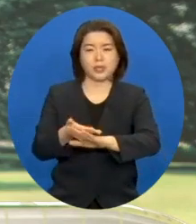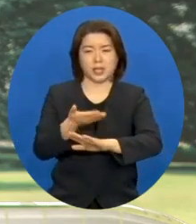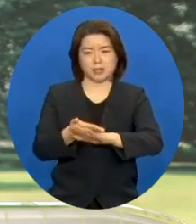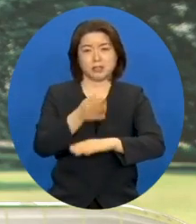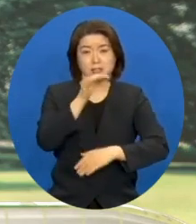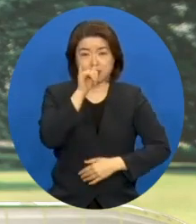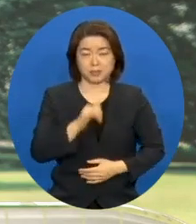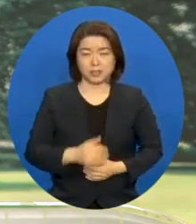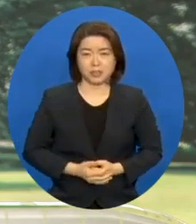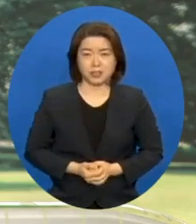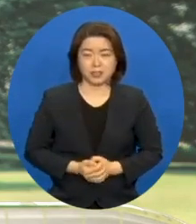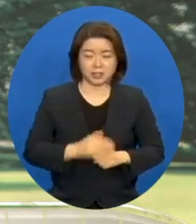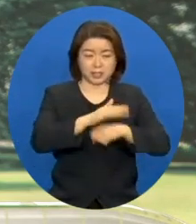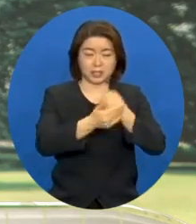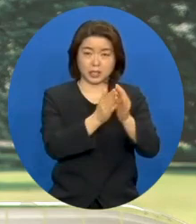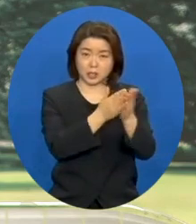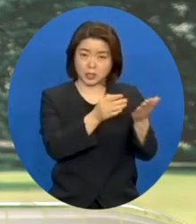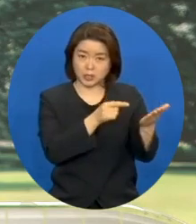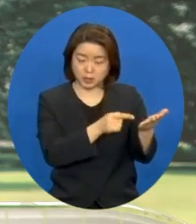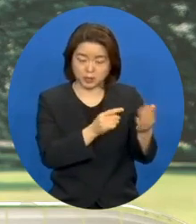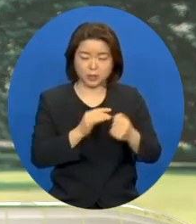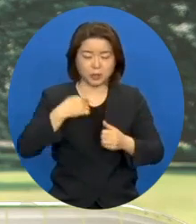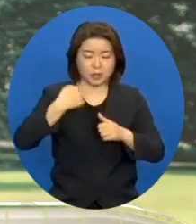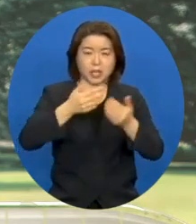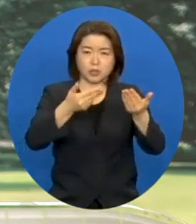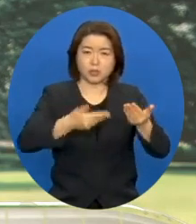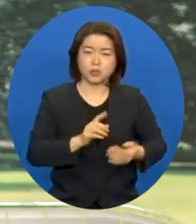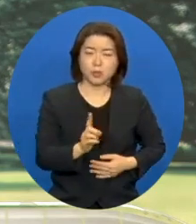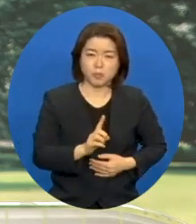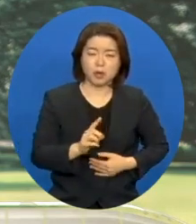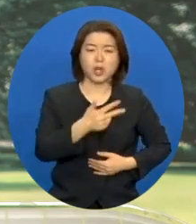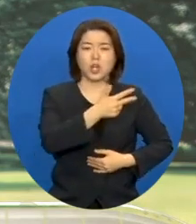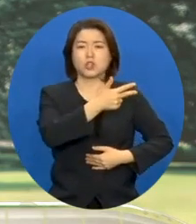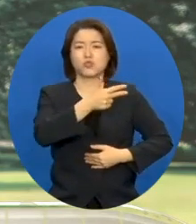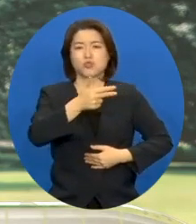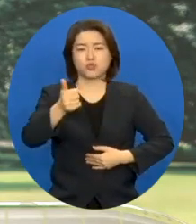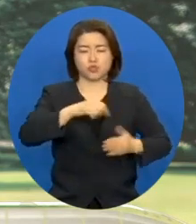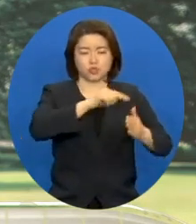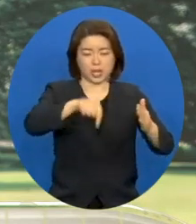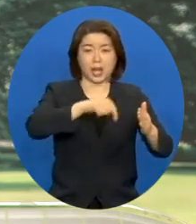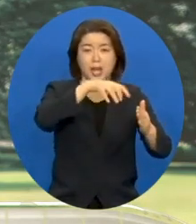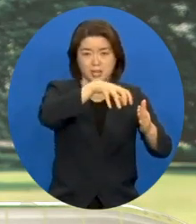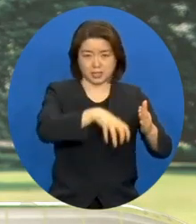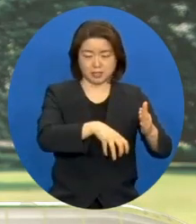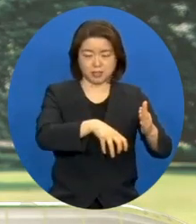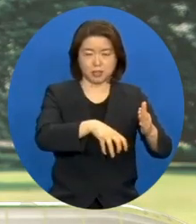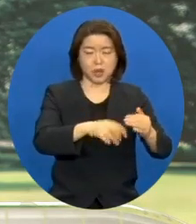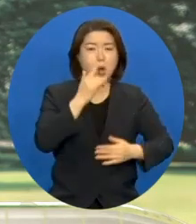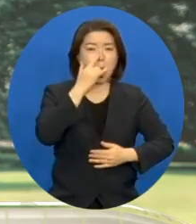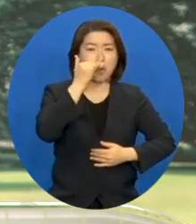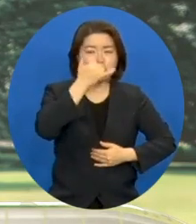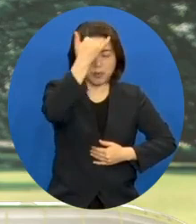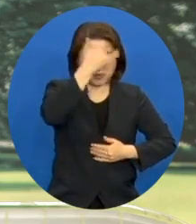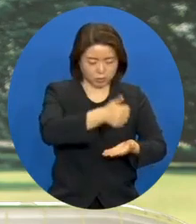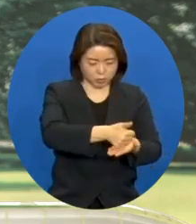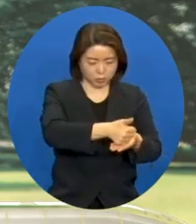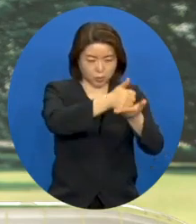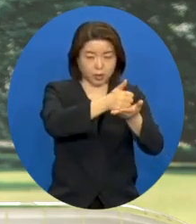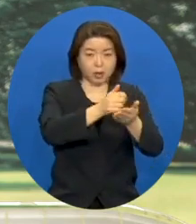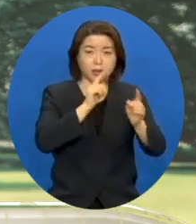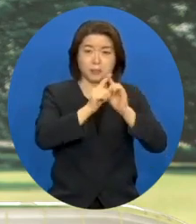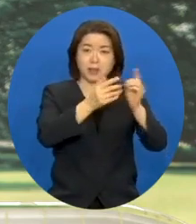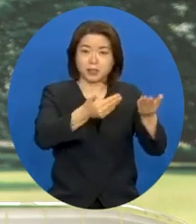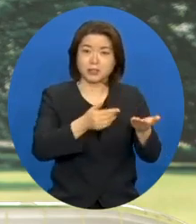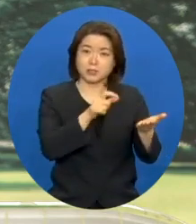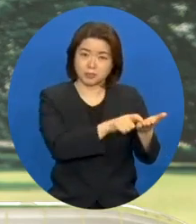됩니다. 성경은 우리에게 가르치기를 주 안에서 부모를 공경하라, 그렇게